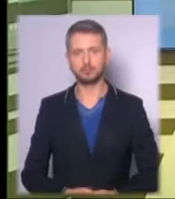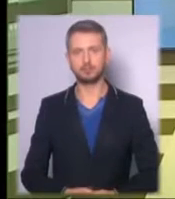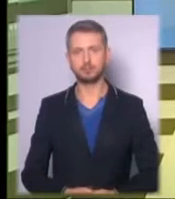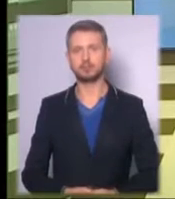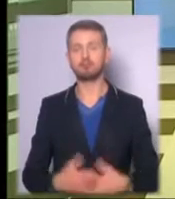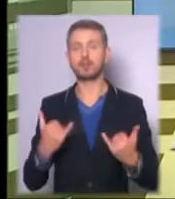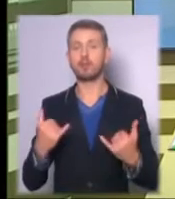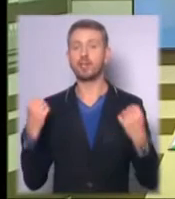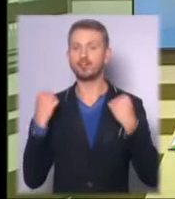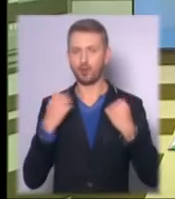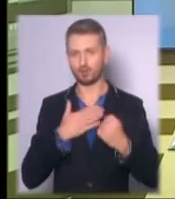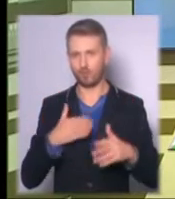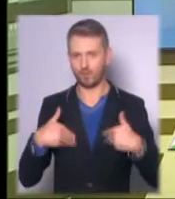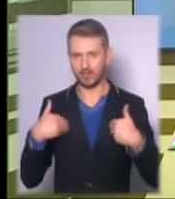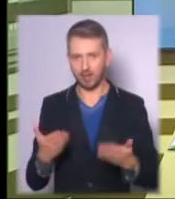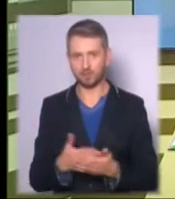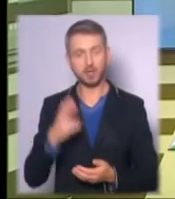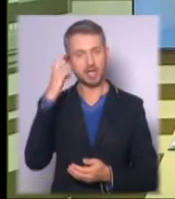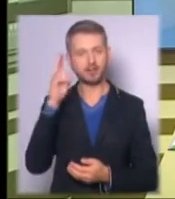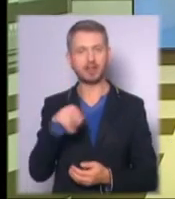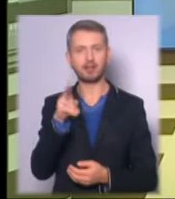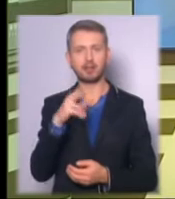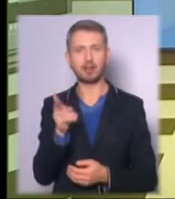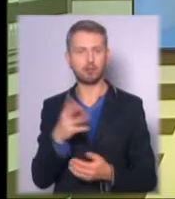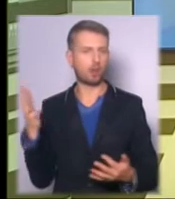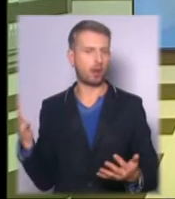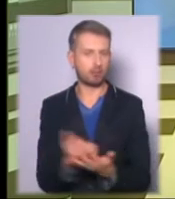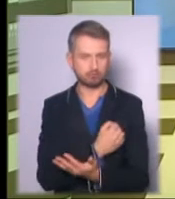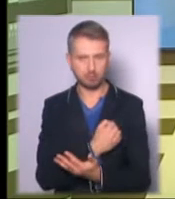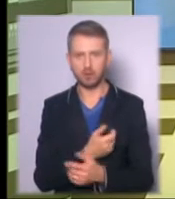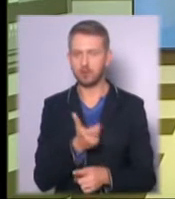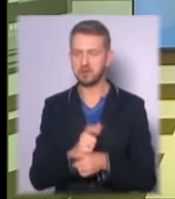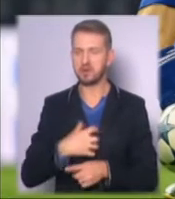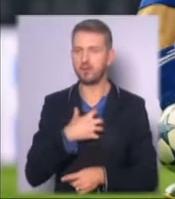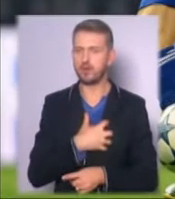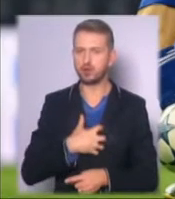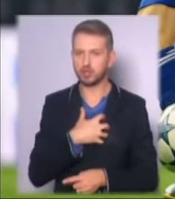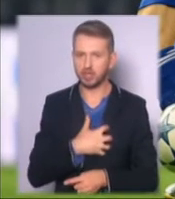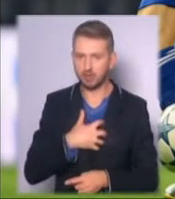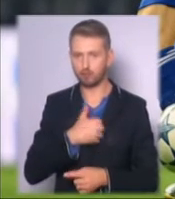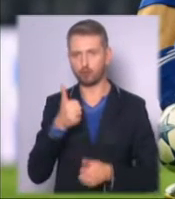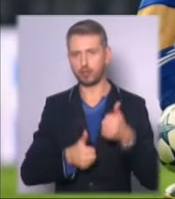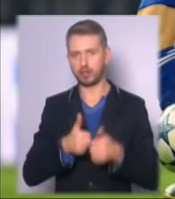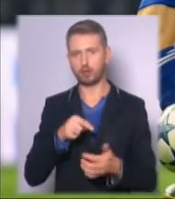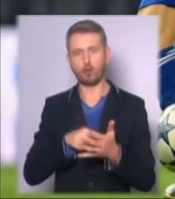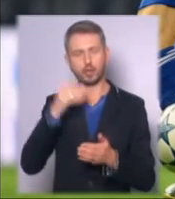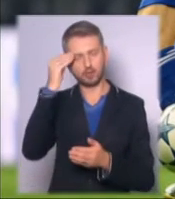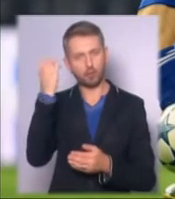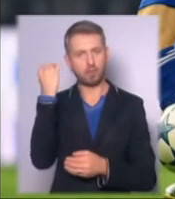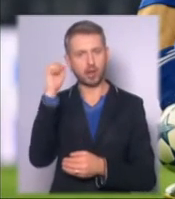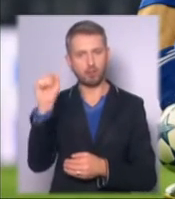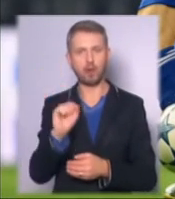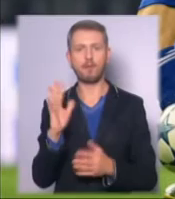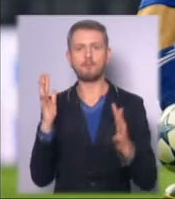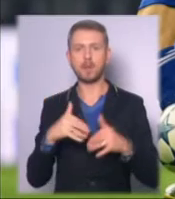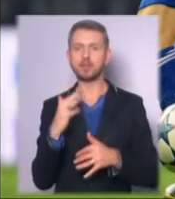В ефірі «Спорт», моє вітання. Київські динамівці здобули напрочуд важливу з турнірної точки зору перемогу у матчі 5-го